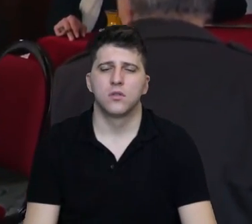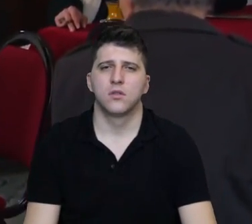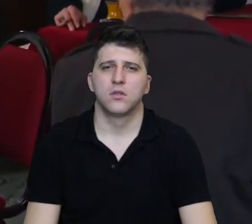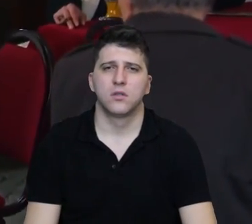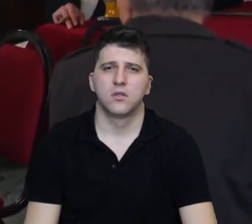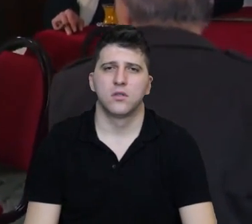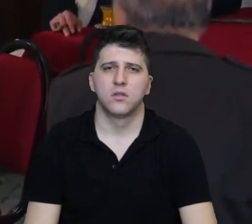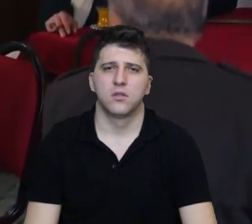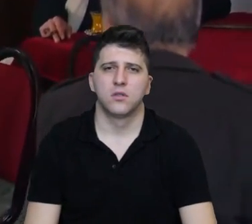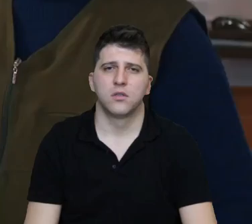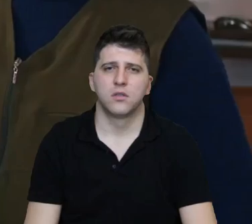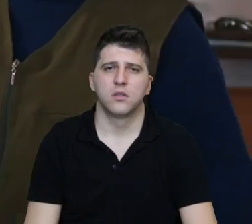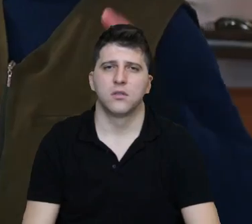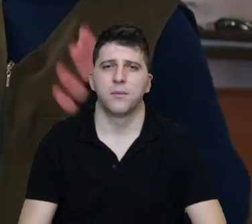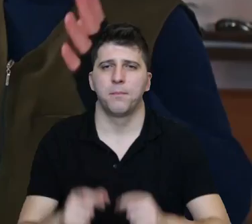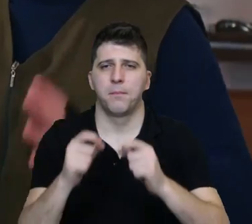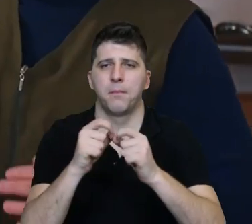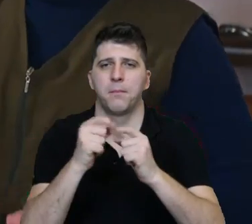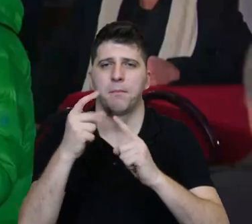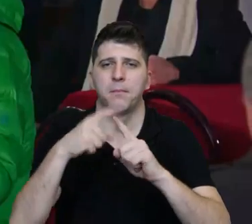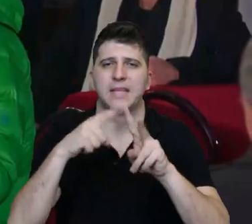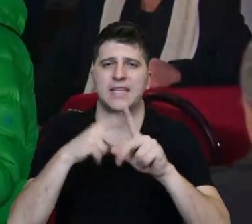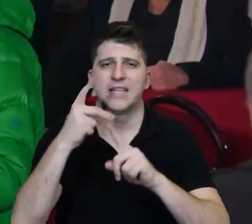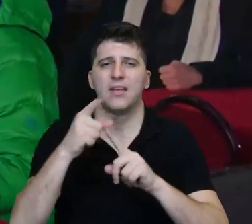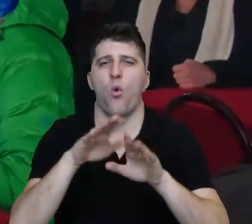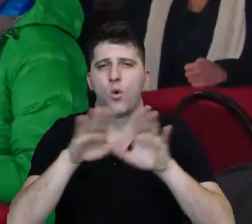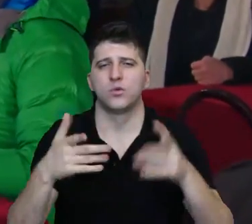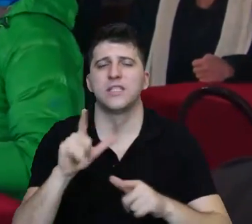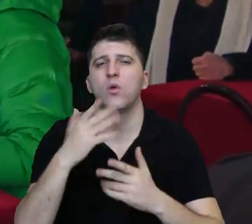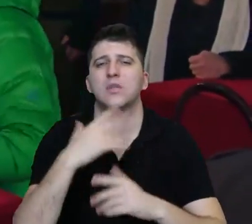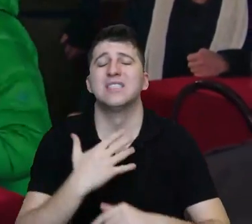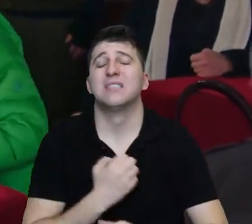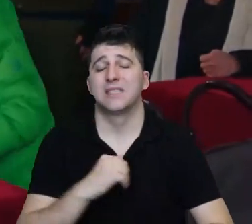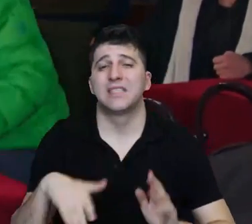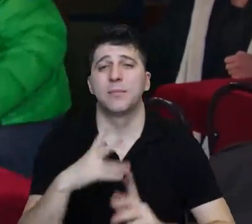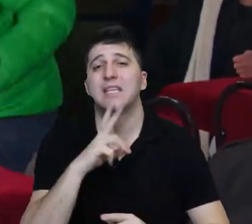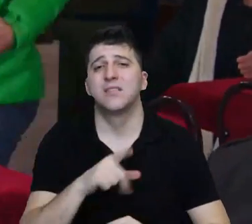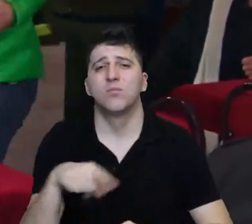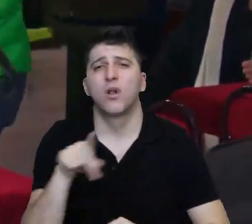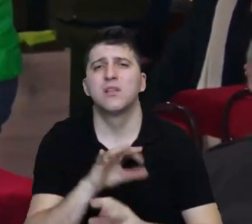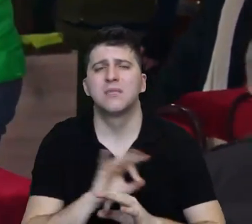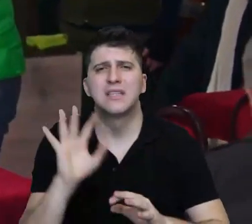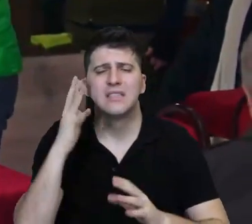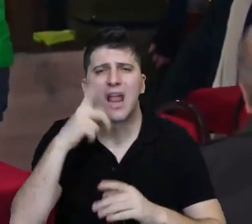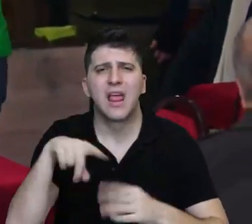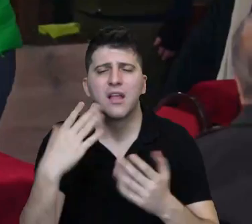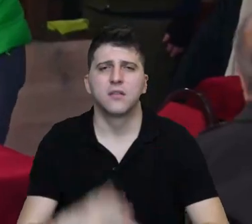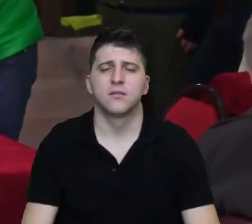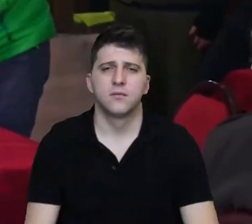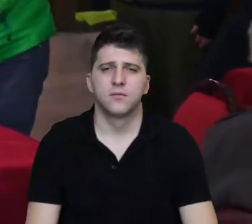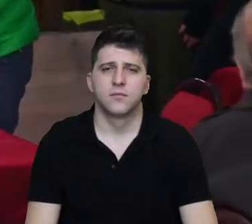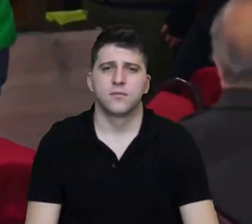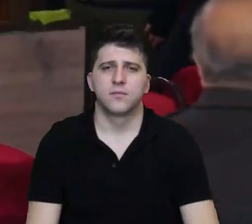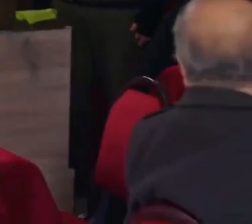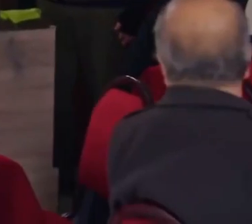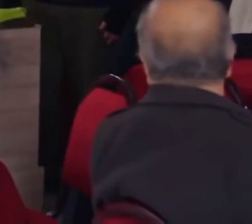çıkardı. Bitki örtüsü. Ben sıkılmaya başladım, giderim buradan. Kesinlikle. Ayaklandı. Burası tam araneye dönmüş.